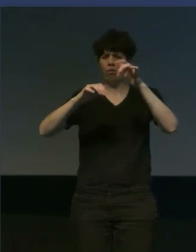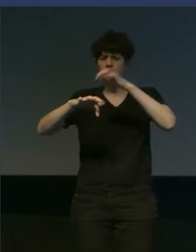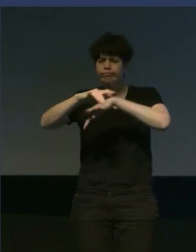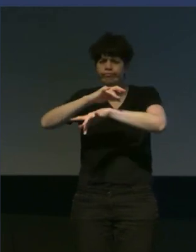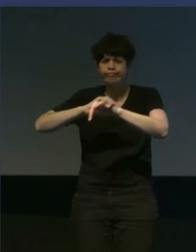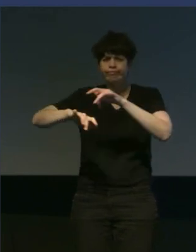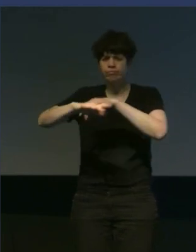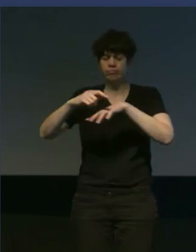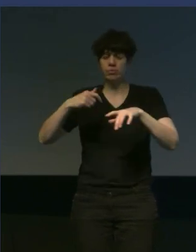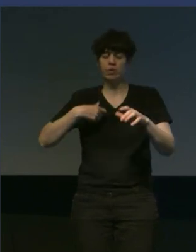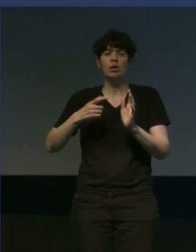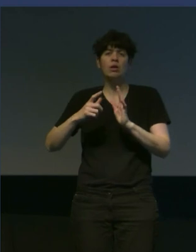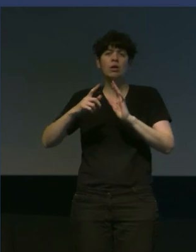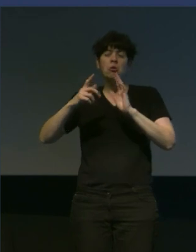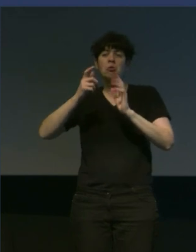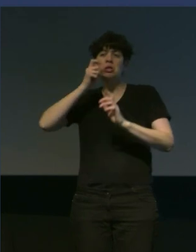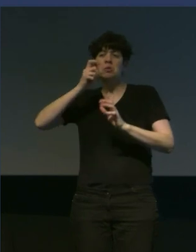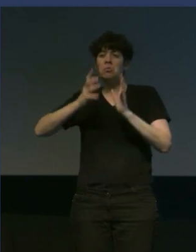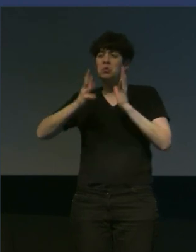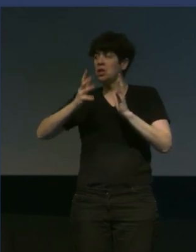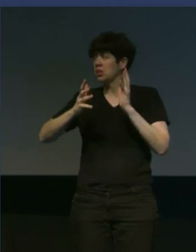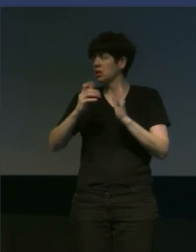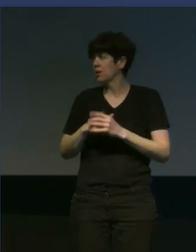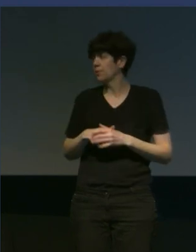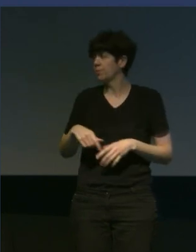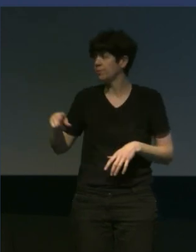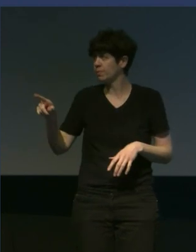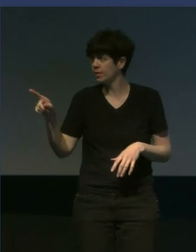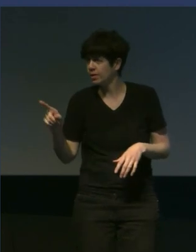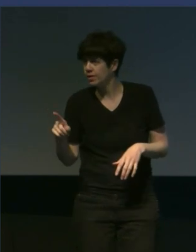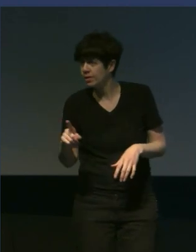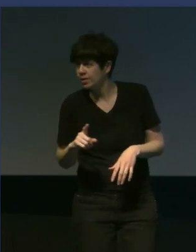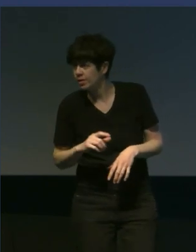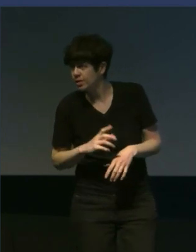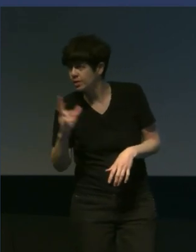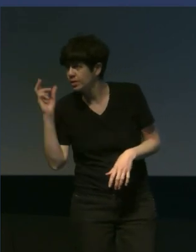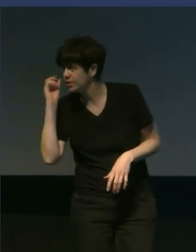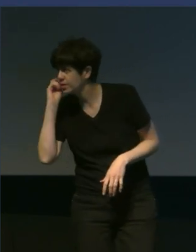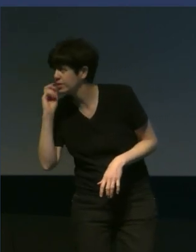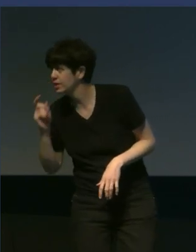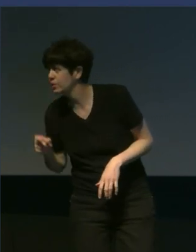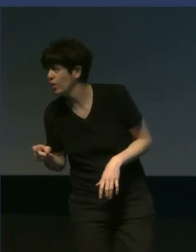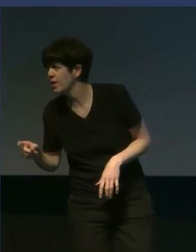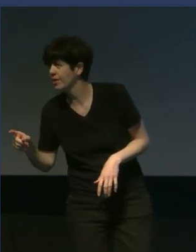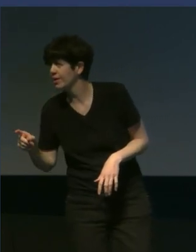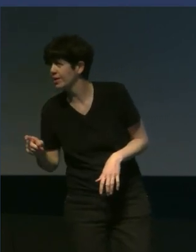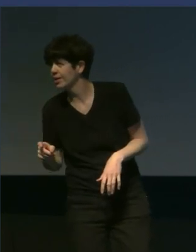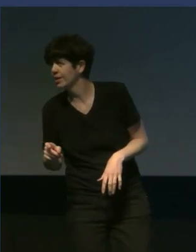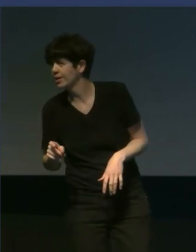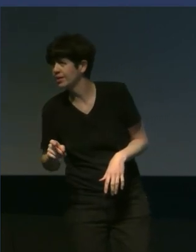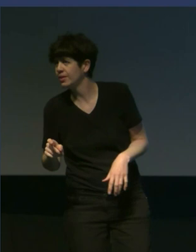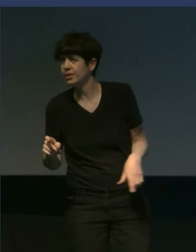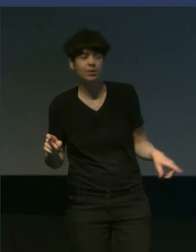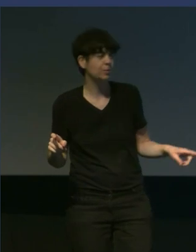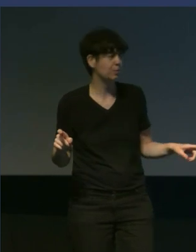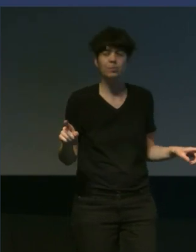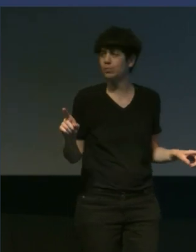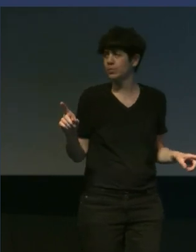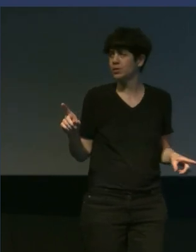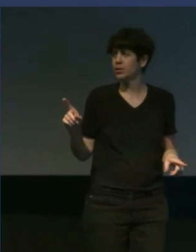devenue experte en mémoire. Passer visiter au Peut-être Samiton seul. pas bon. Mais